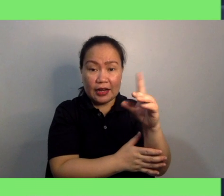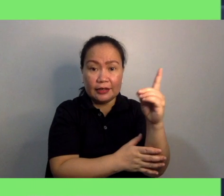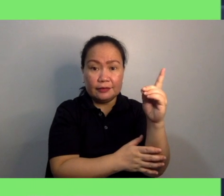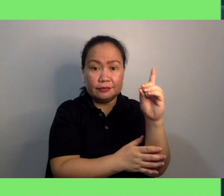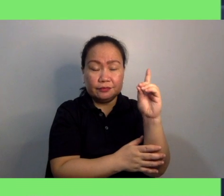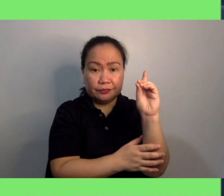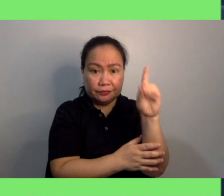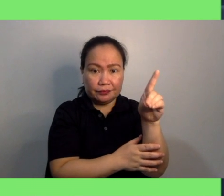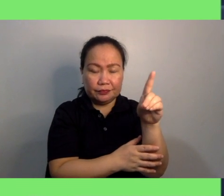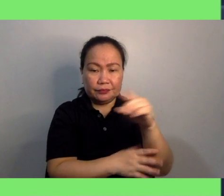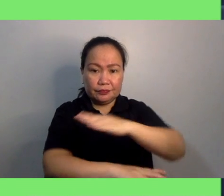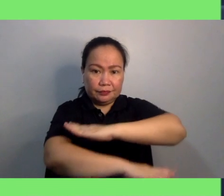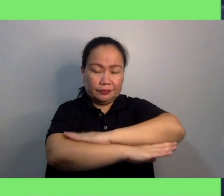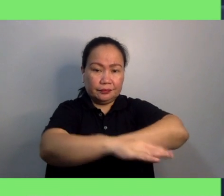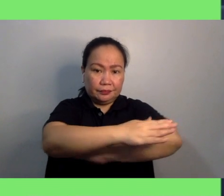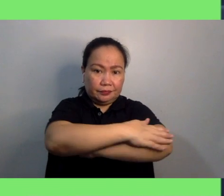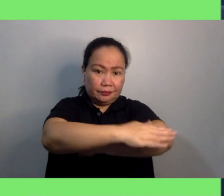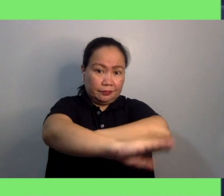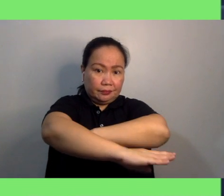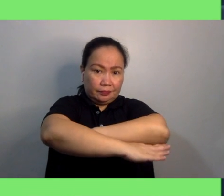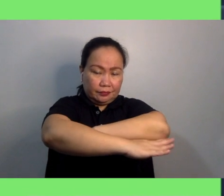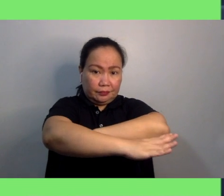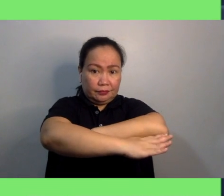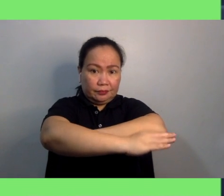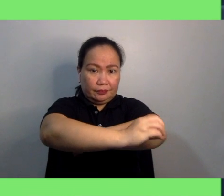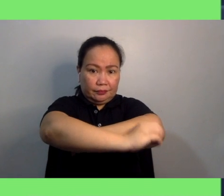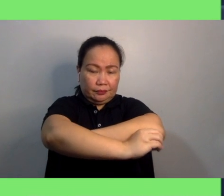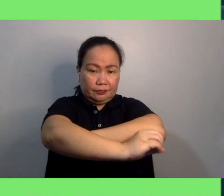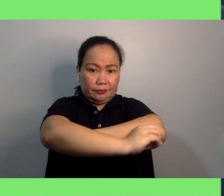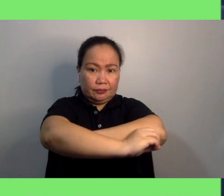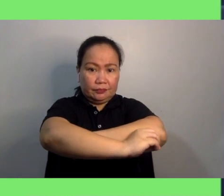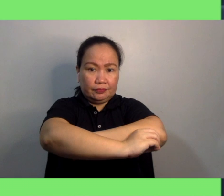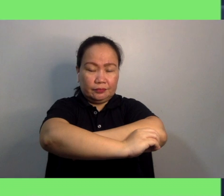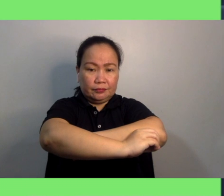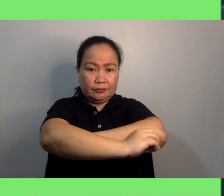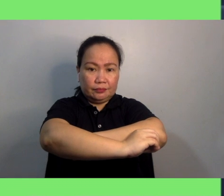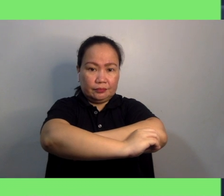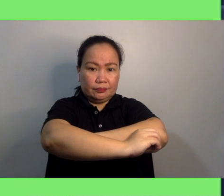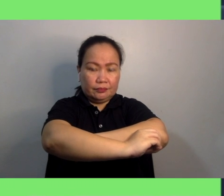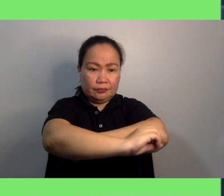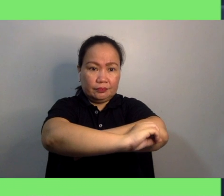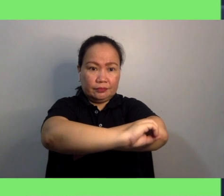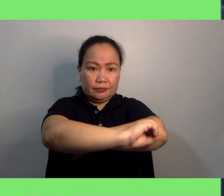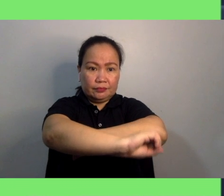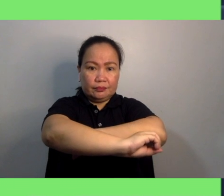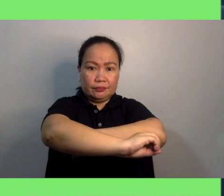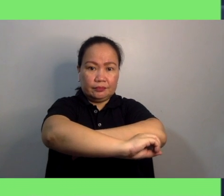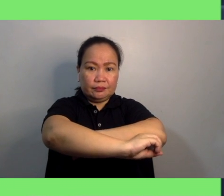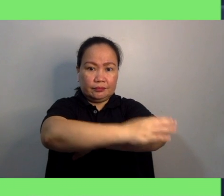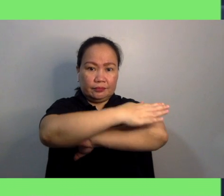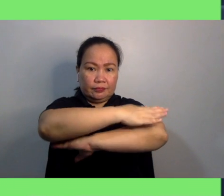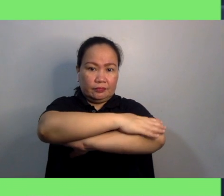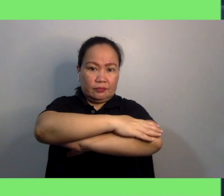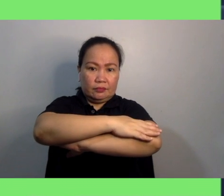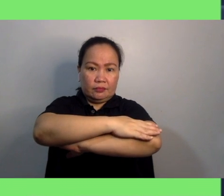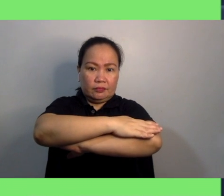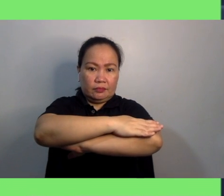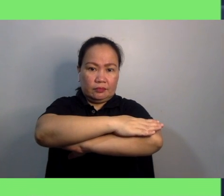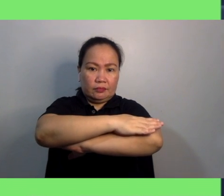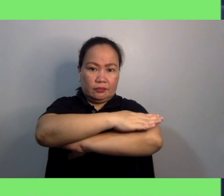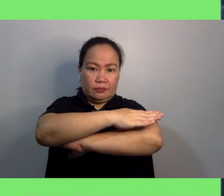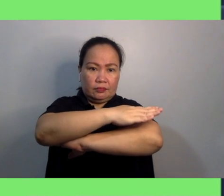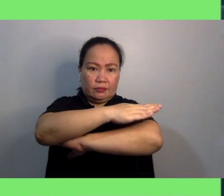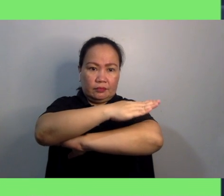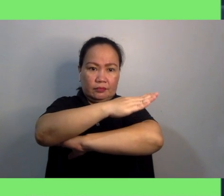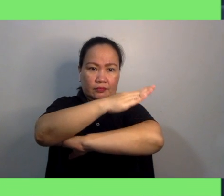yung 0 degrees sa initial side. Okay. So, we have, ay, usog natin konti. Ayan.